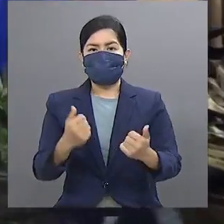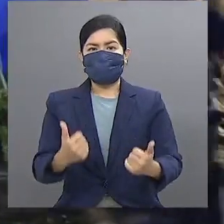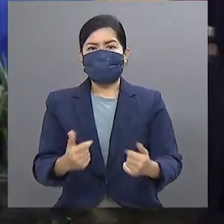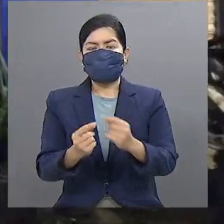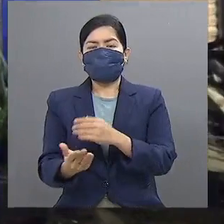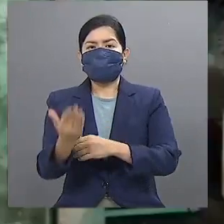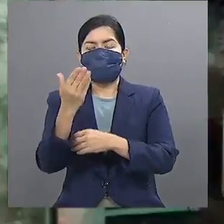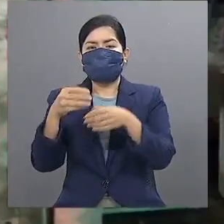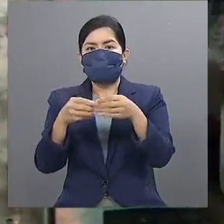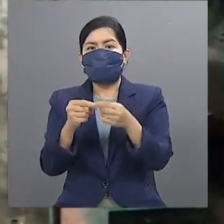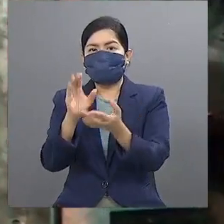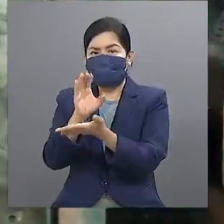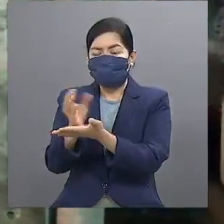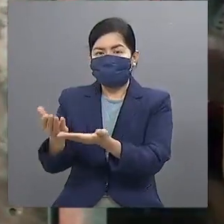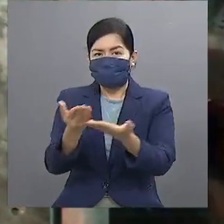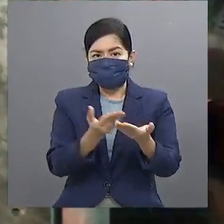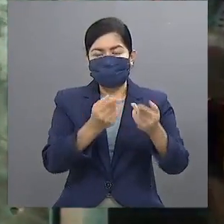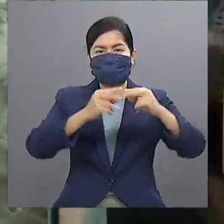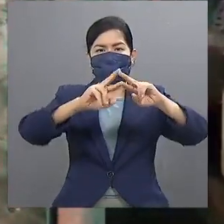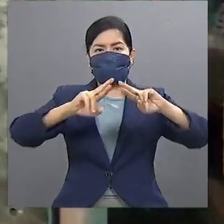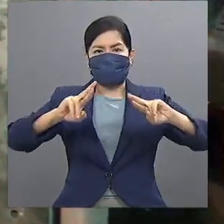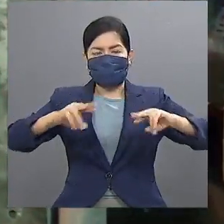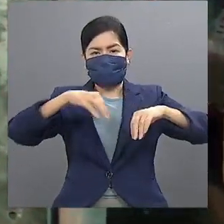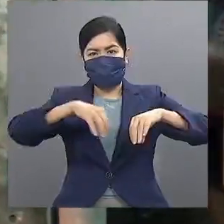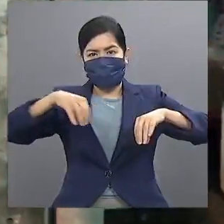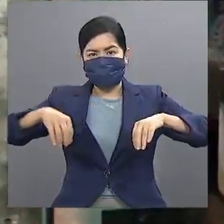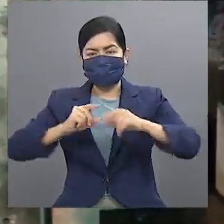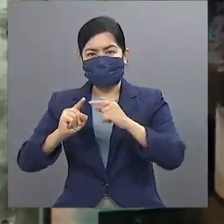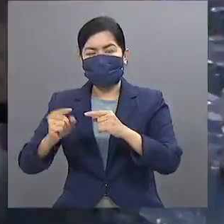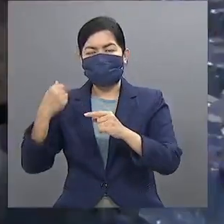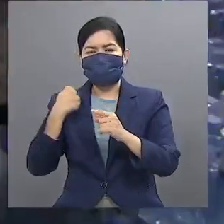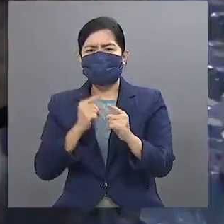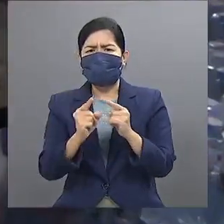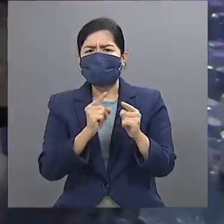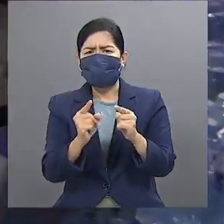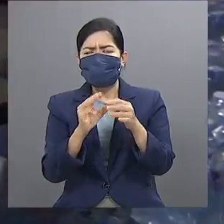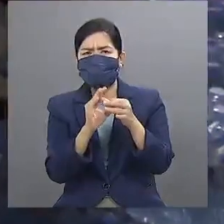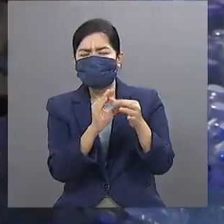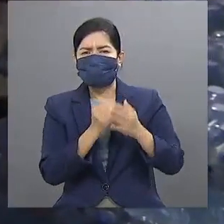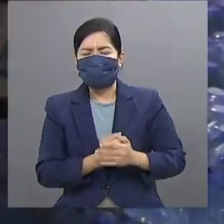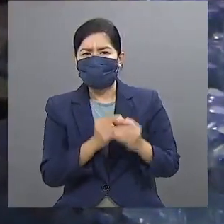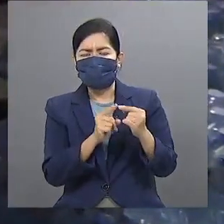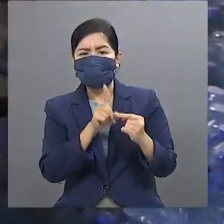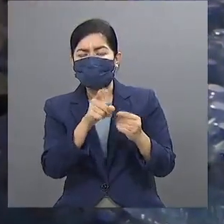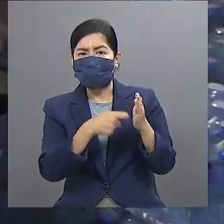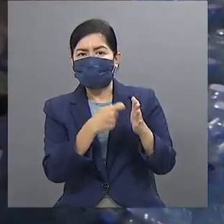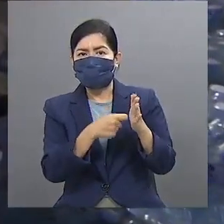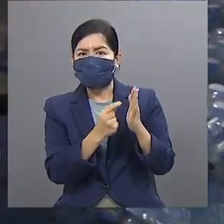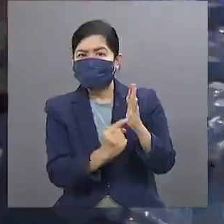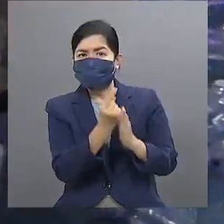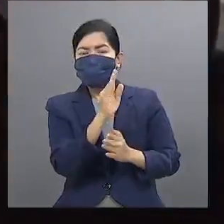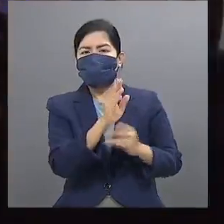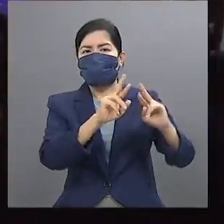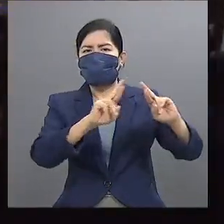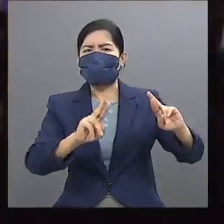ของร้านค้าต่างๆมาสอบสวนหาร้านต้นเพลิงนะคะรวมไปถึงแนวทางในการให้ความช่วยเหลือผู้ได้รับผลกระทบพร้อมจะให้เจ้าหน้าที่พิสูจ